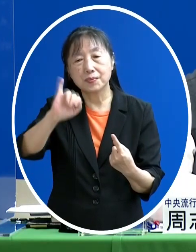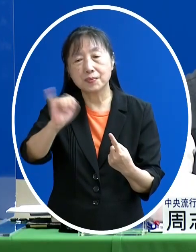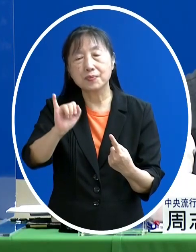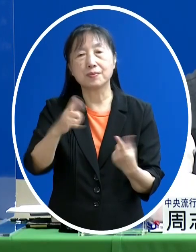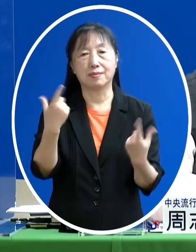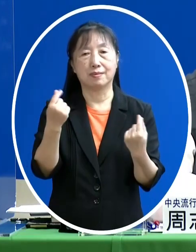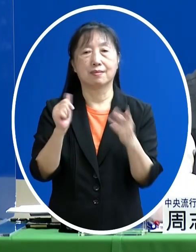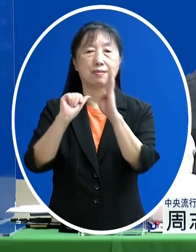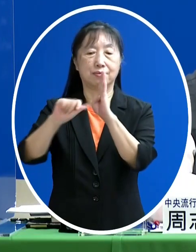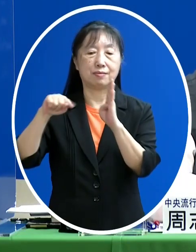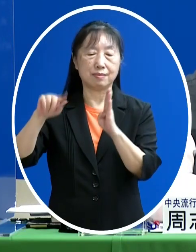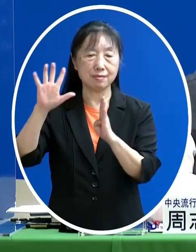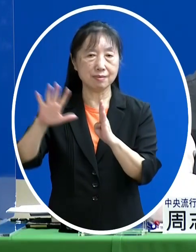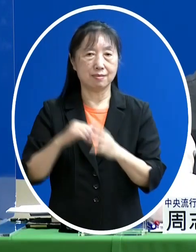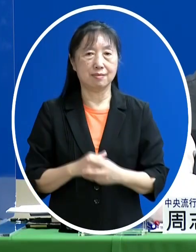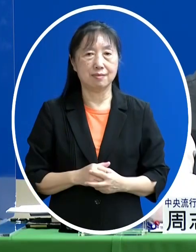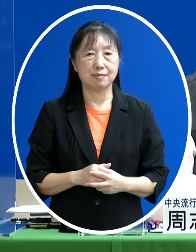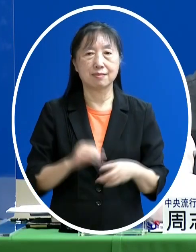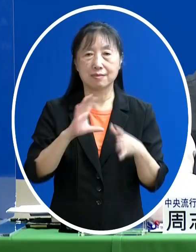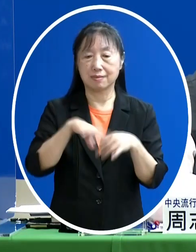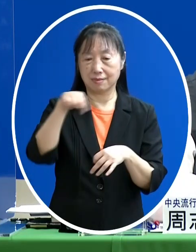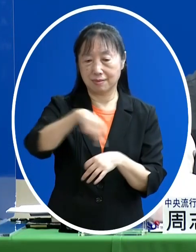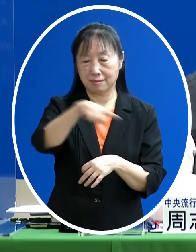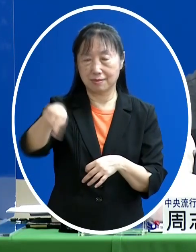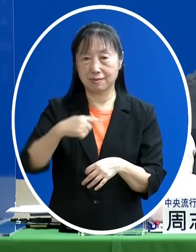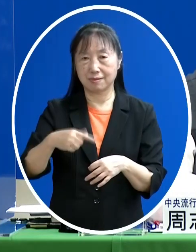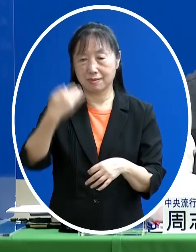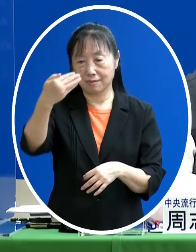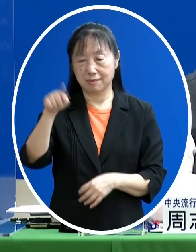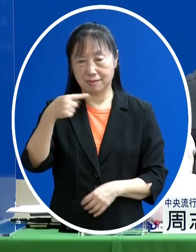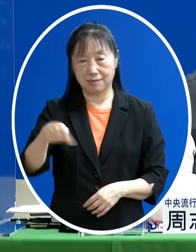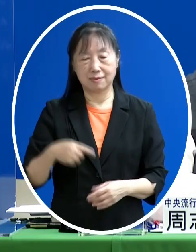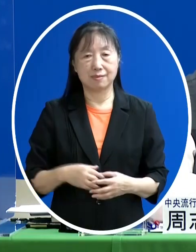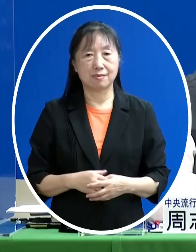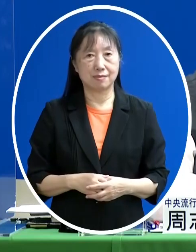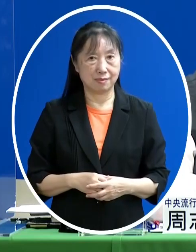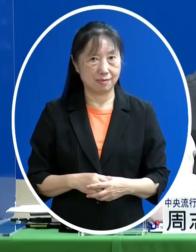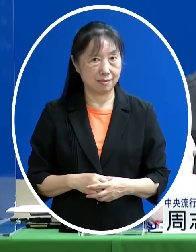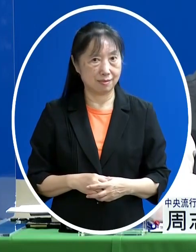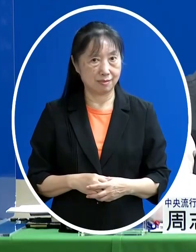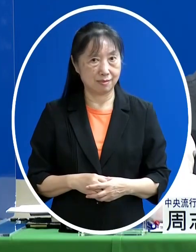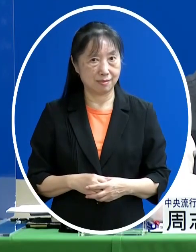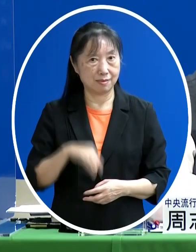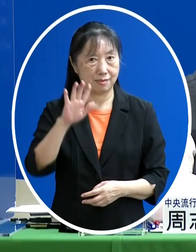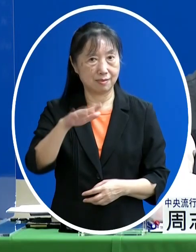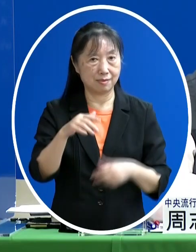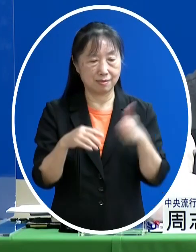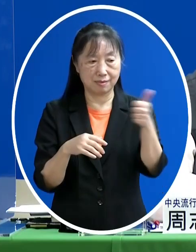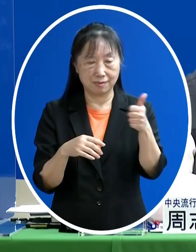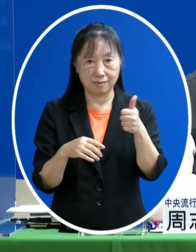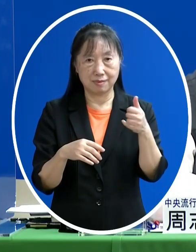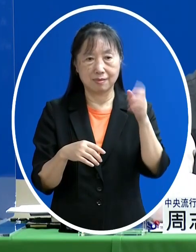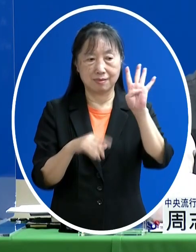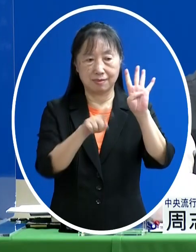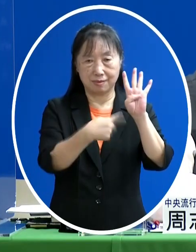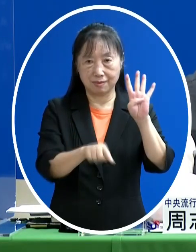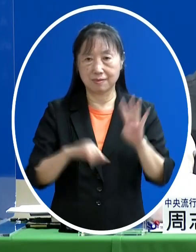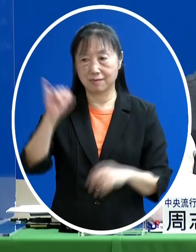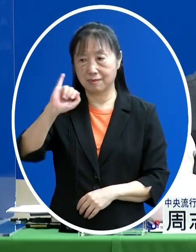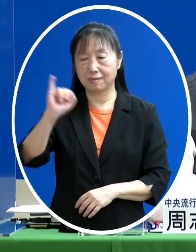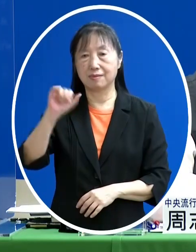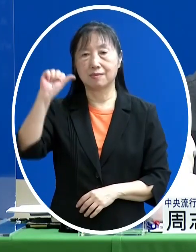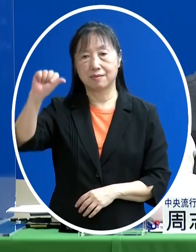是 BA.5 哈。那整体的这一个9例当中哈，有这个男性是4位哈，女